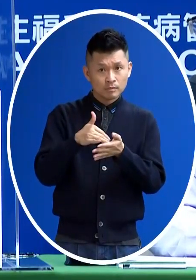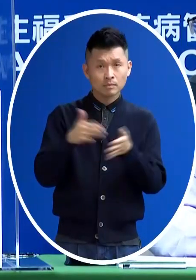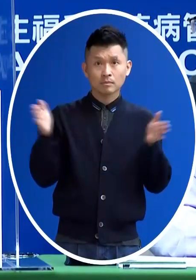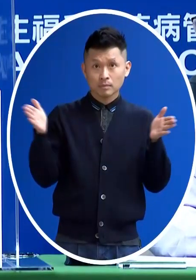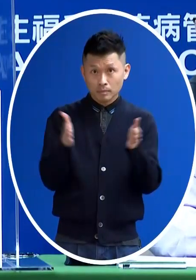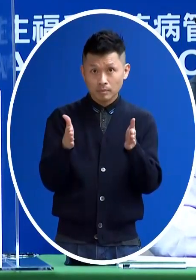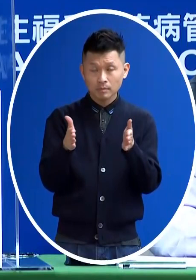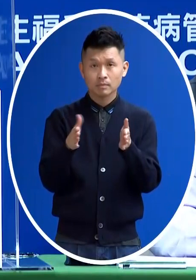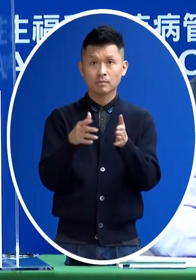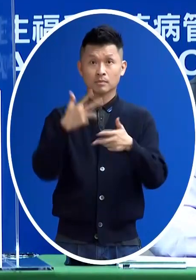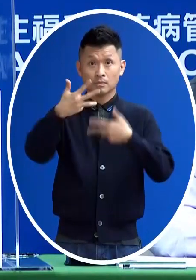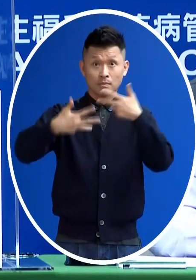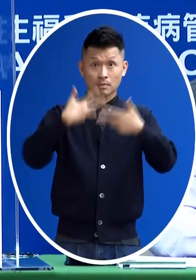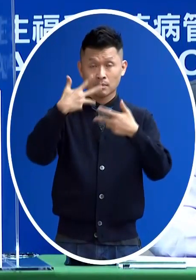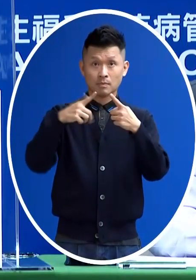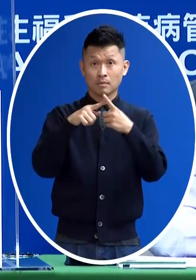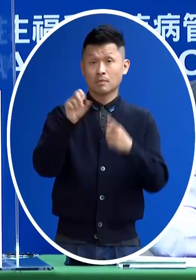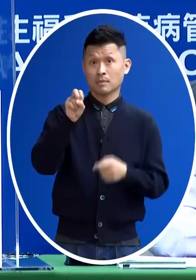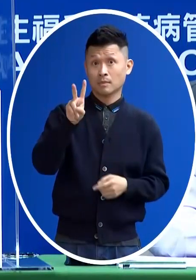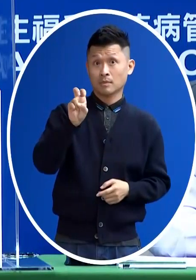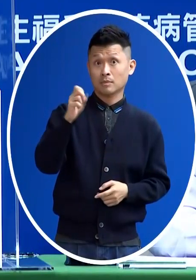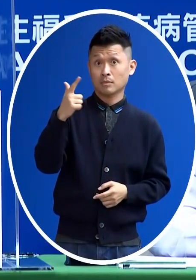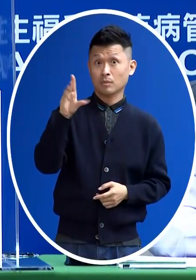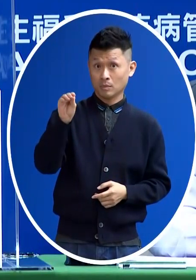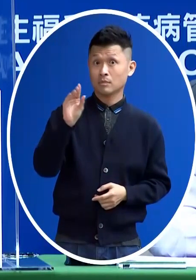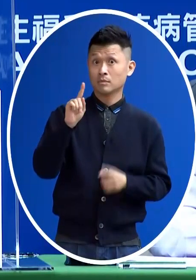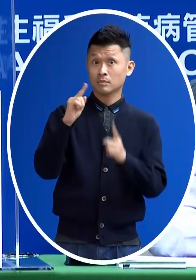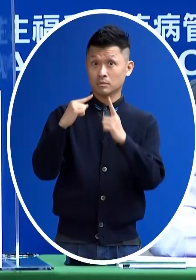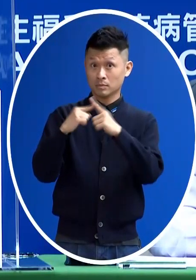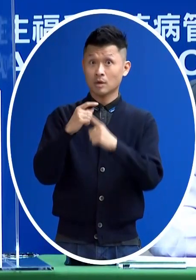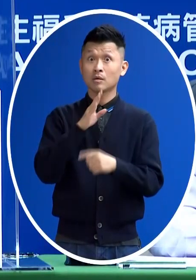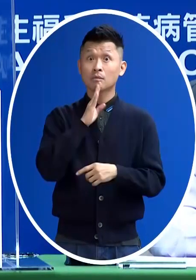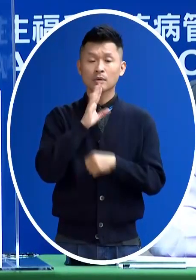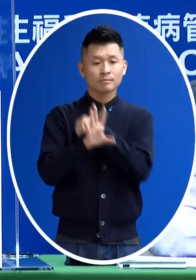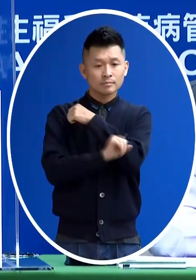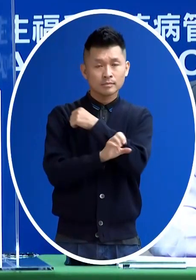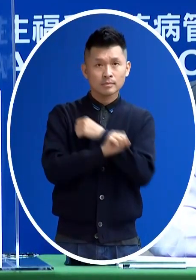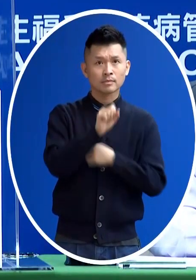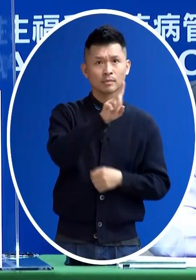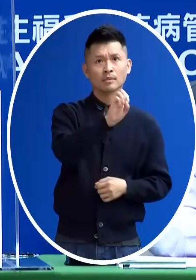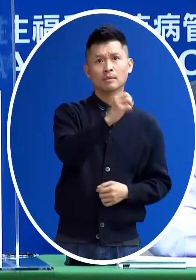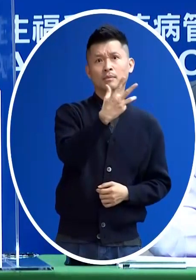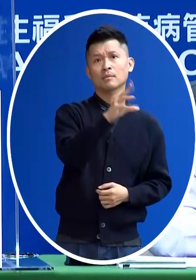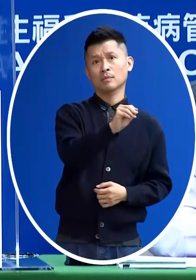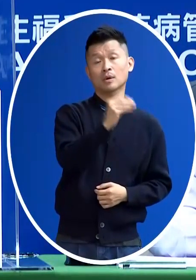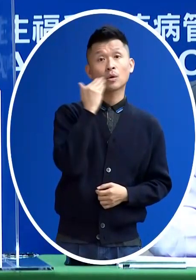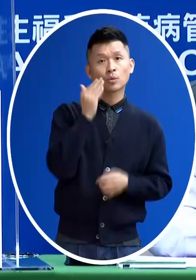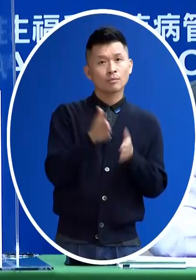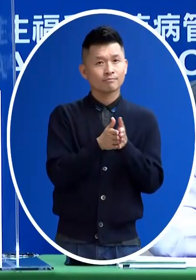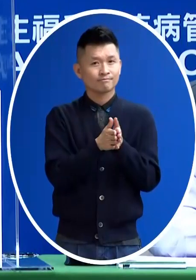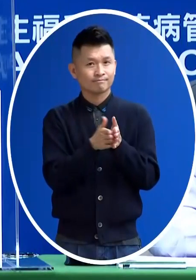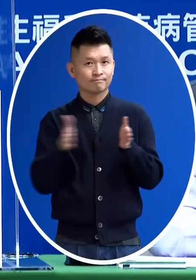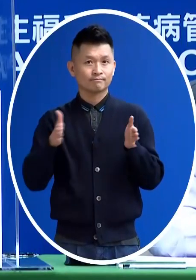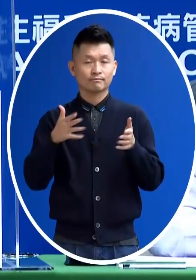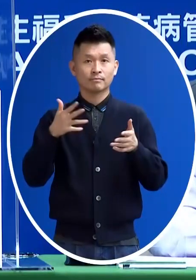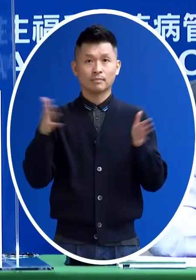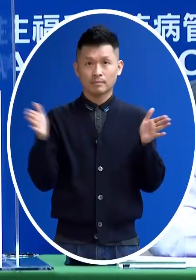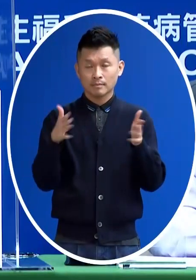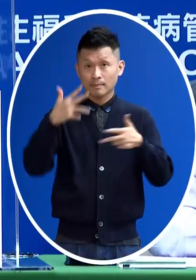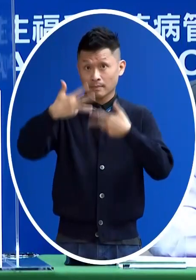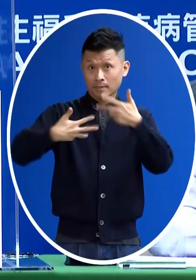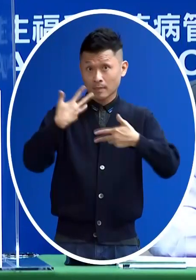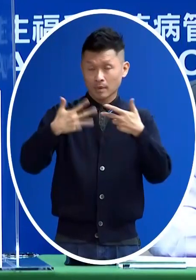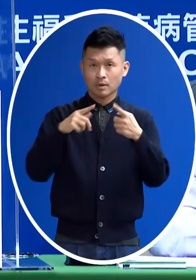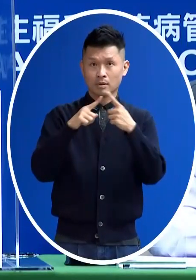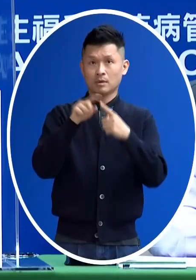就有226万人。好，这是我们的最少需求有108，那如果我们放宽到8周，有